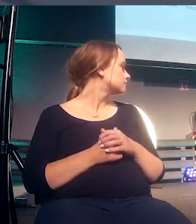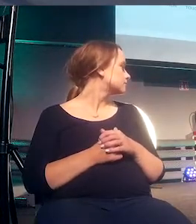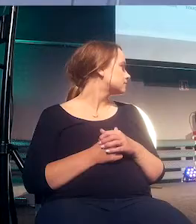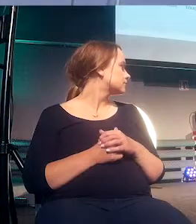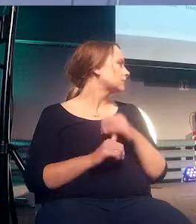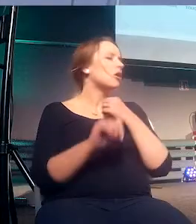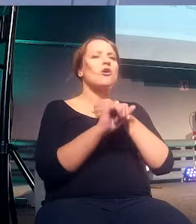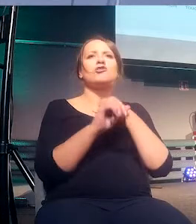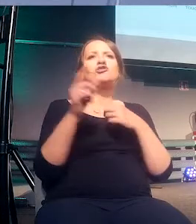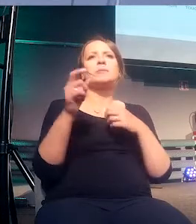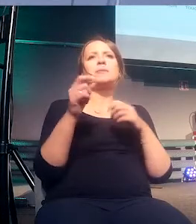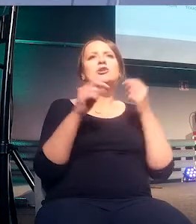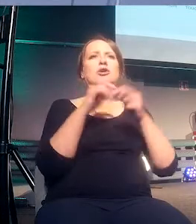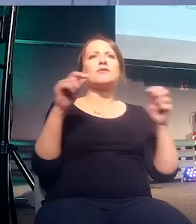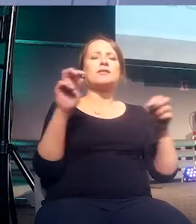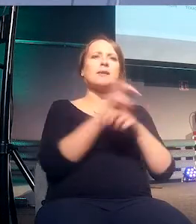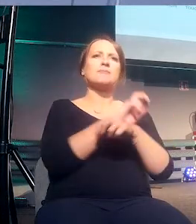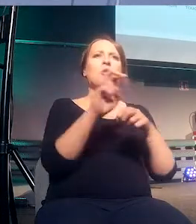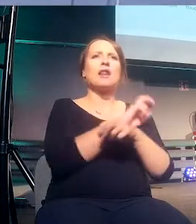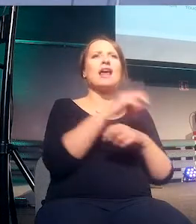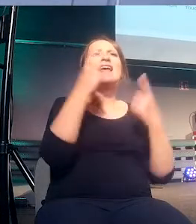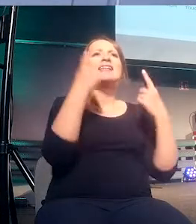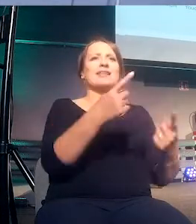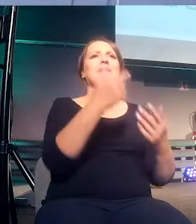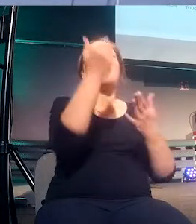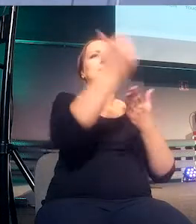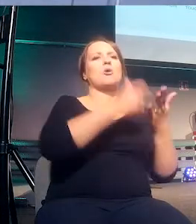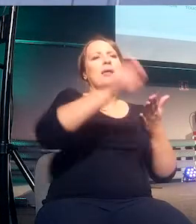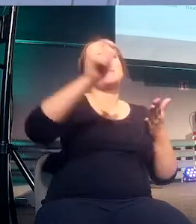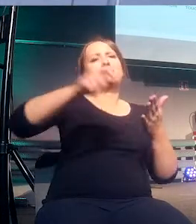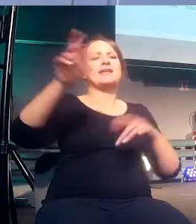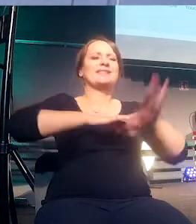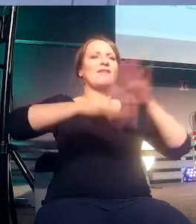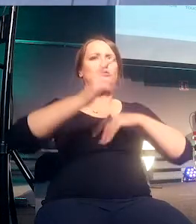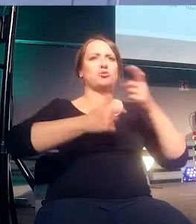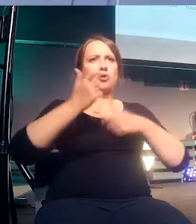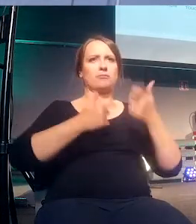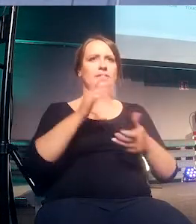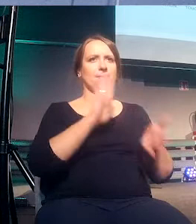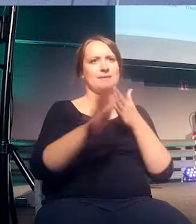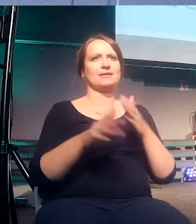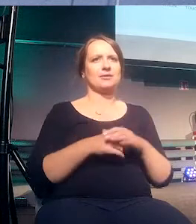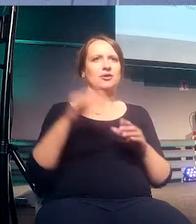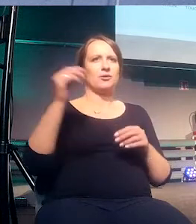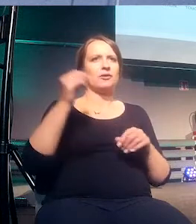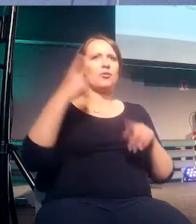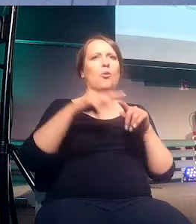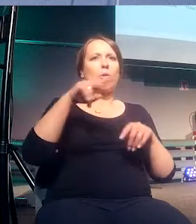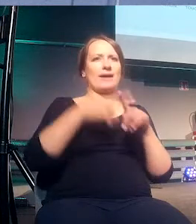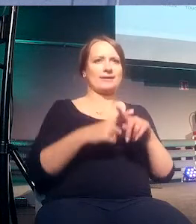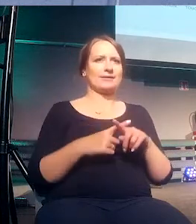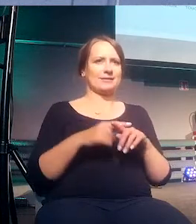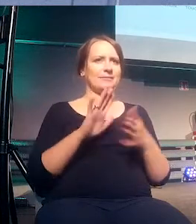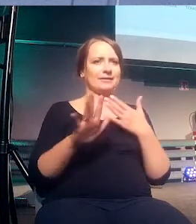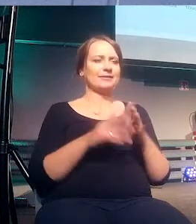technologiczne robili sami programiści bez nadzoru UX designerów na co dzień, skończylibyśmy z czymś,